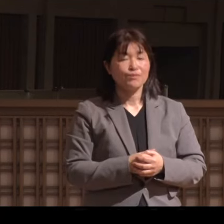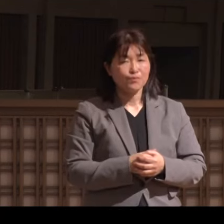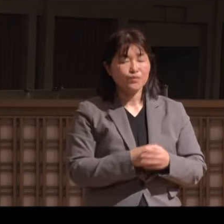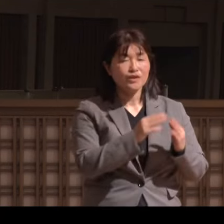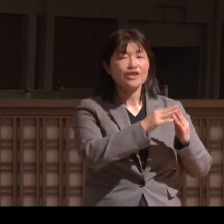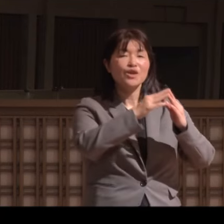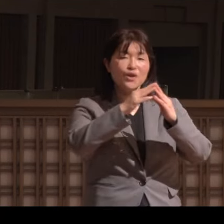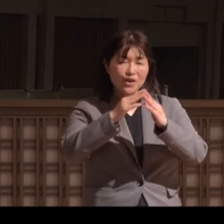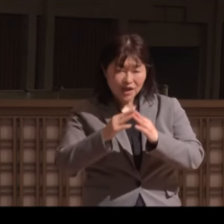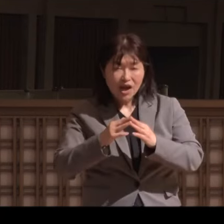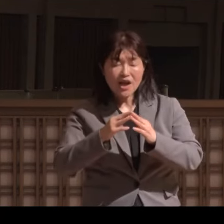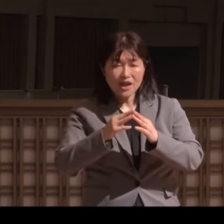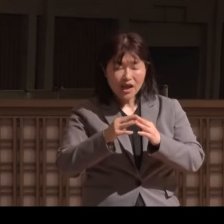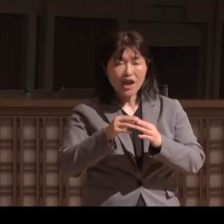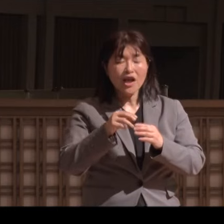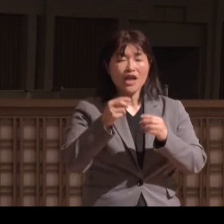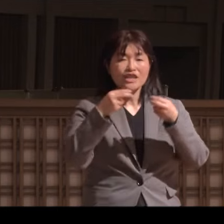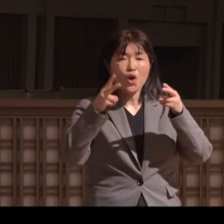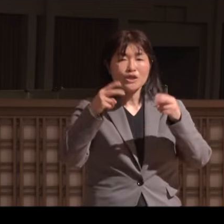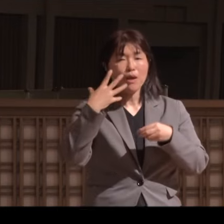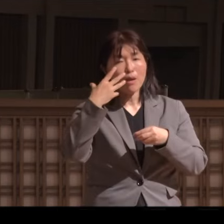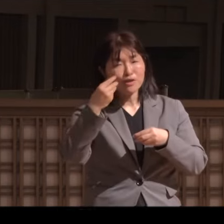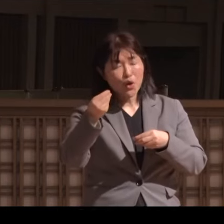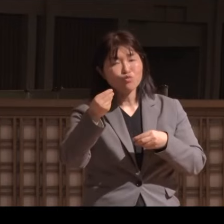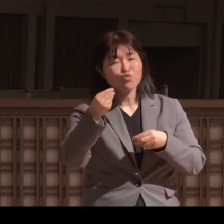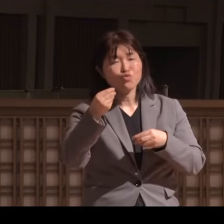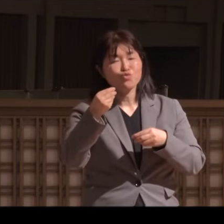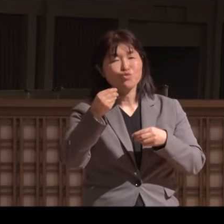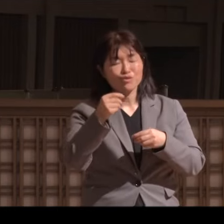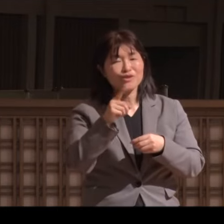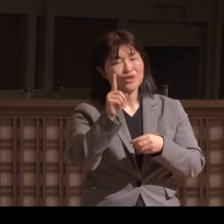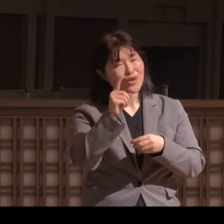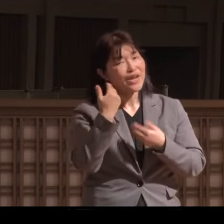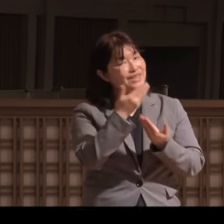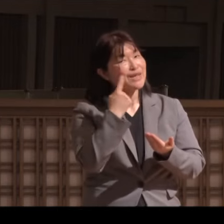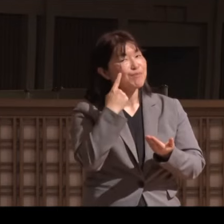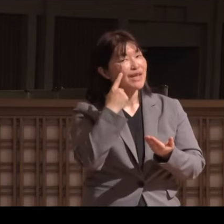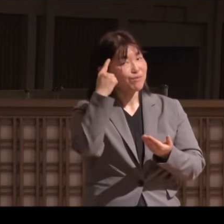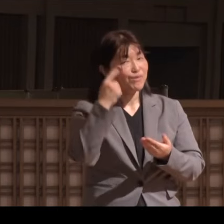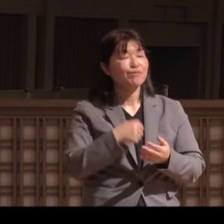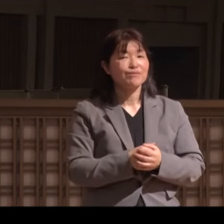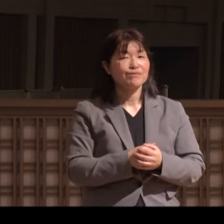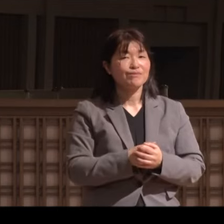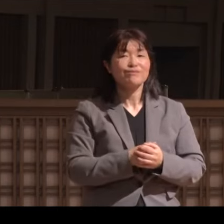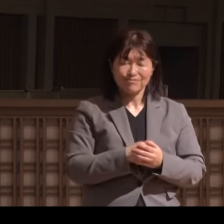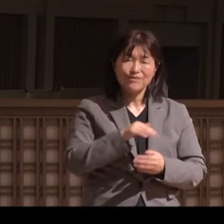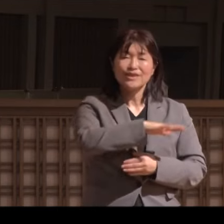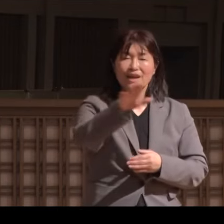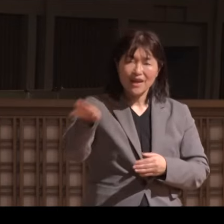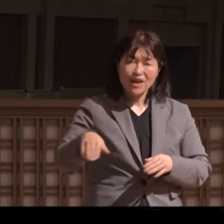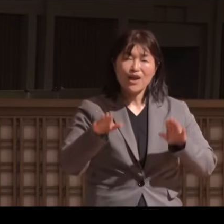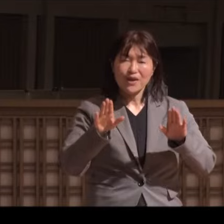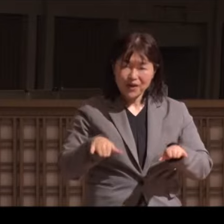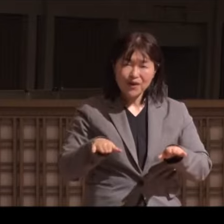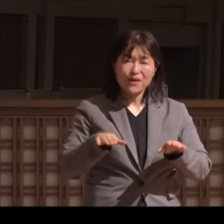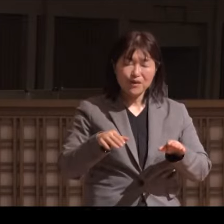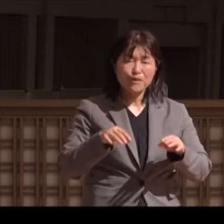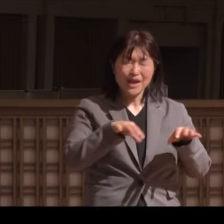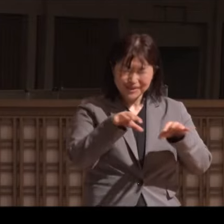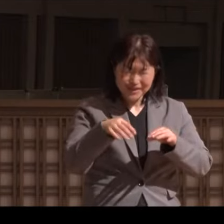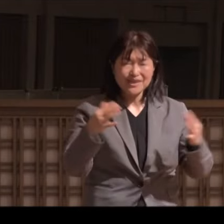たからこそ分かる広島市の魅力地域コミュニティについてのお話どうぞお願いします皆様本日はお忙しい中を